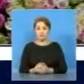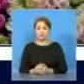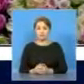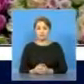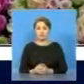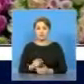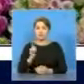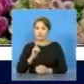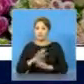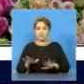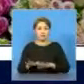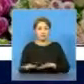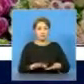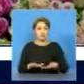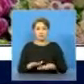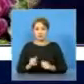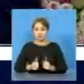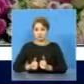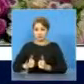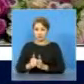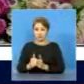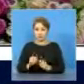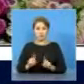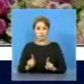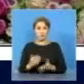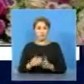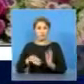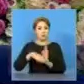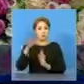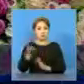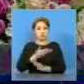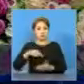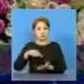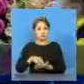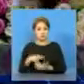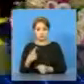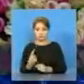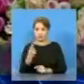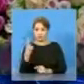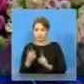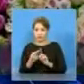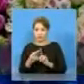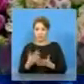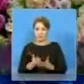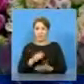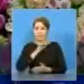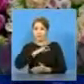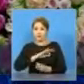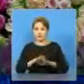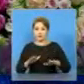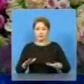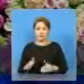не ждать никаких мероприятий, а стремиться к тому, чтобы улучшить наш город, во-первых. Во-первых, сделать полезное для